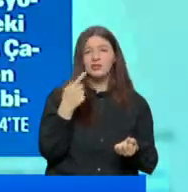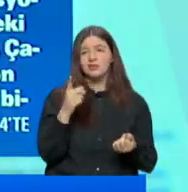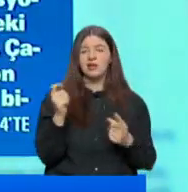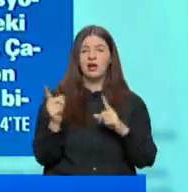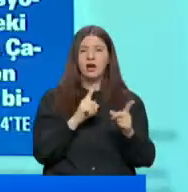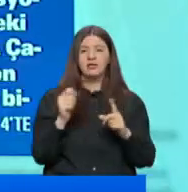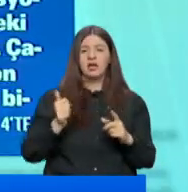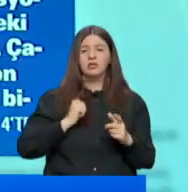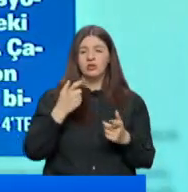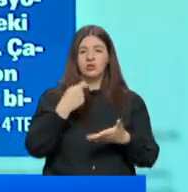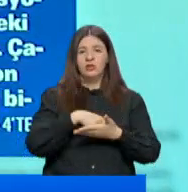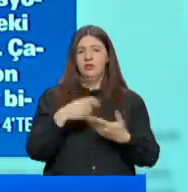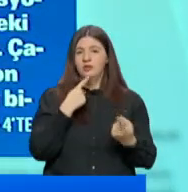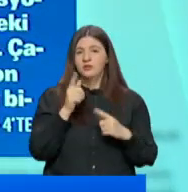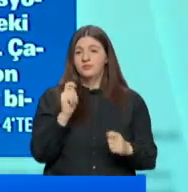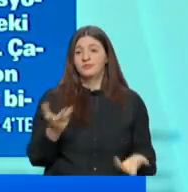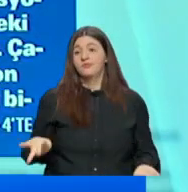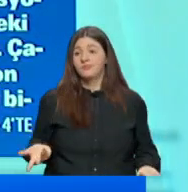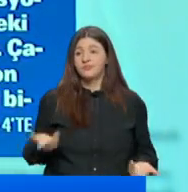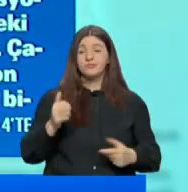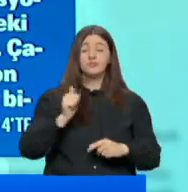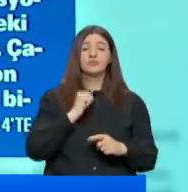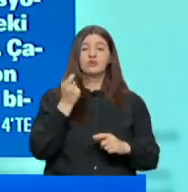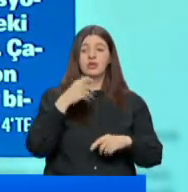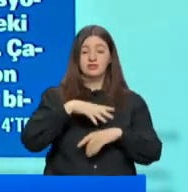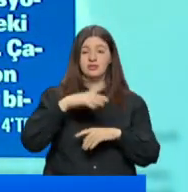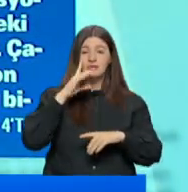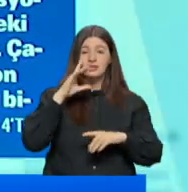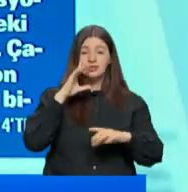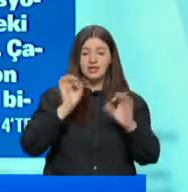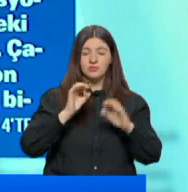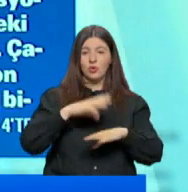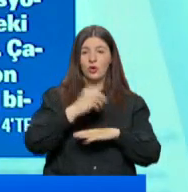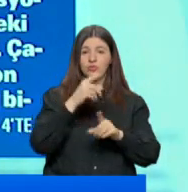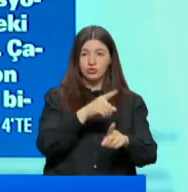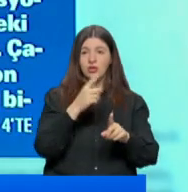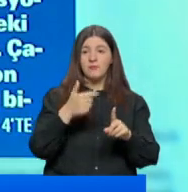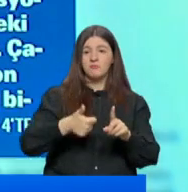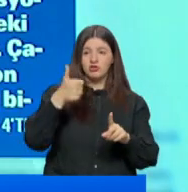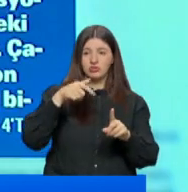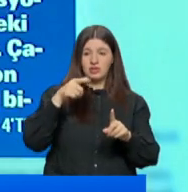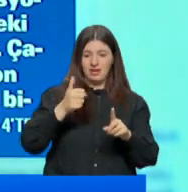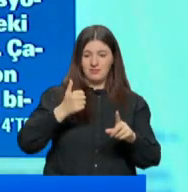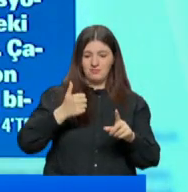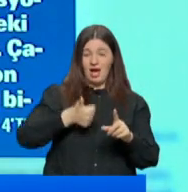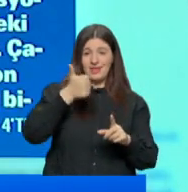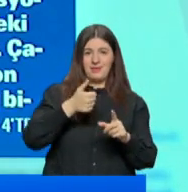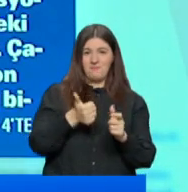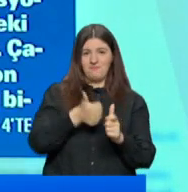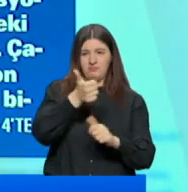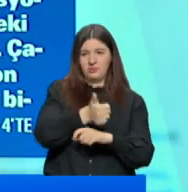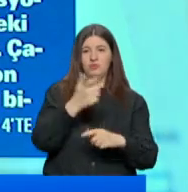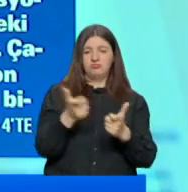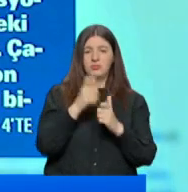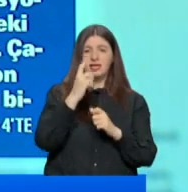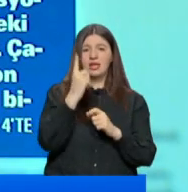bir asgari ücretten mi söz ediyoruz? Asgari Ücret Tespit Komisyonu Çalışma Bakanı Vedat Bilgin başkanlığında dün toplandı. İlk